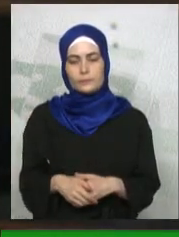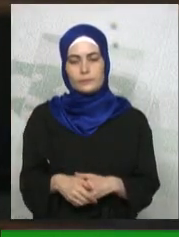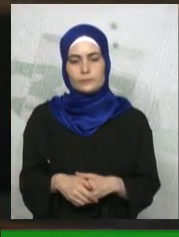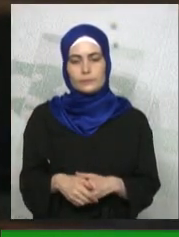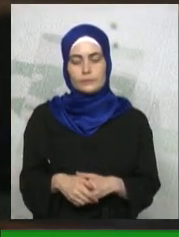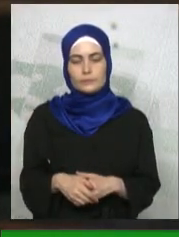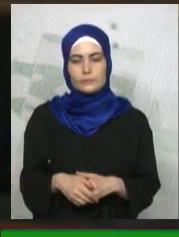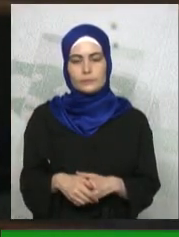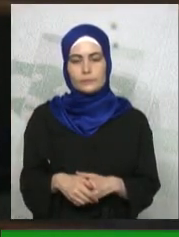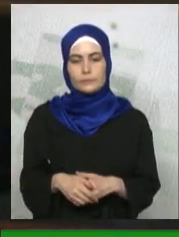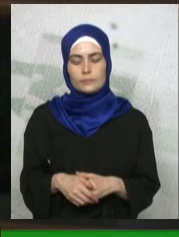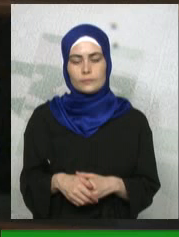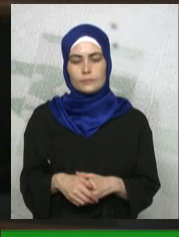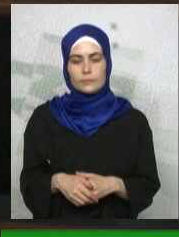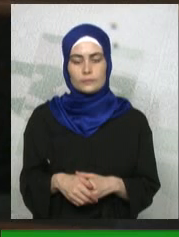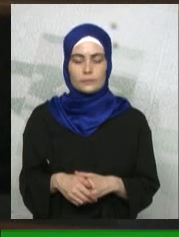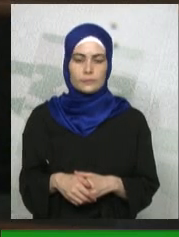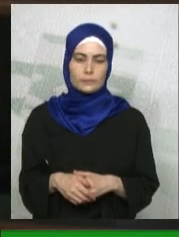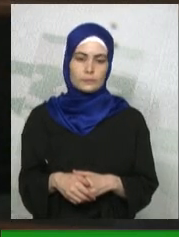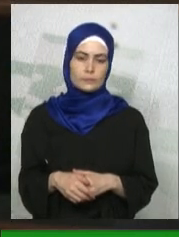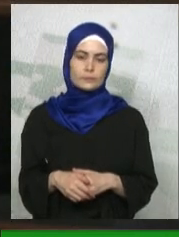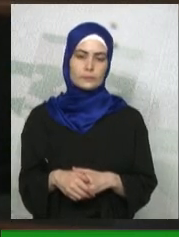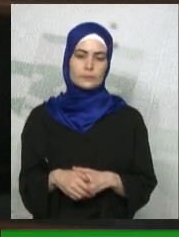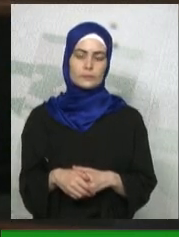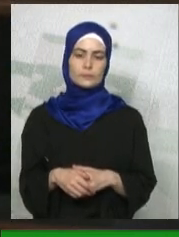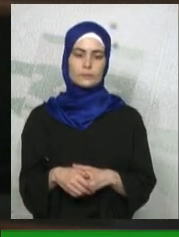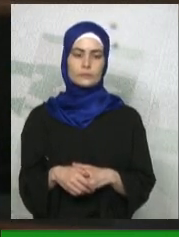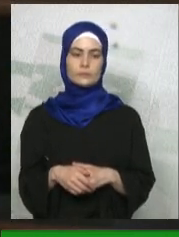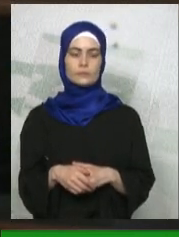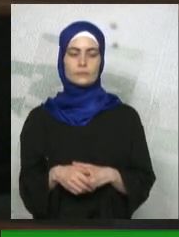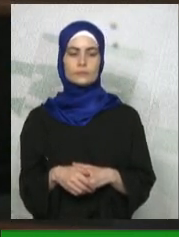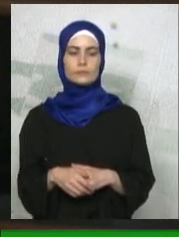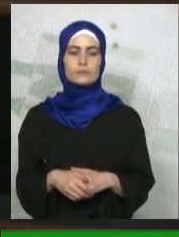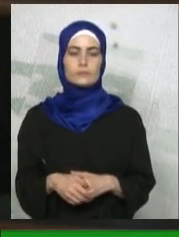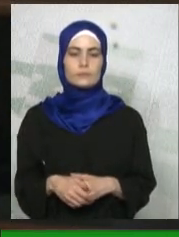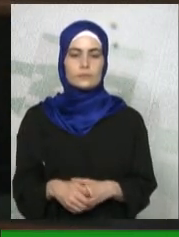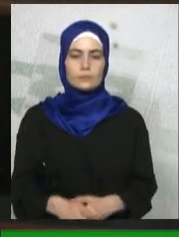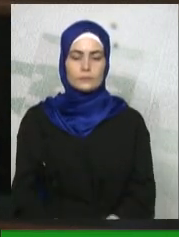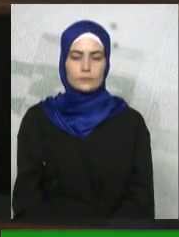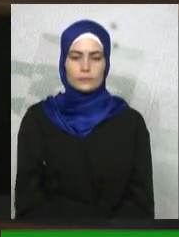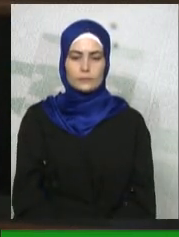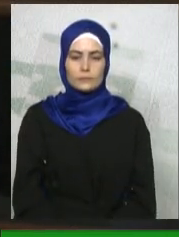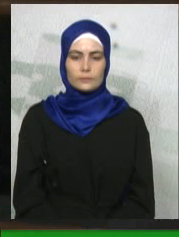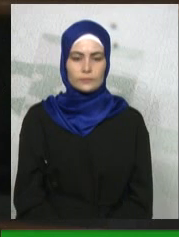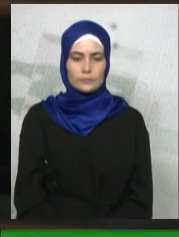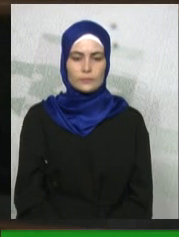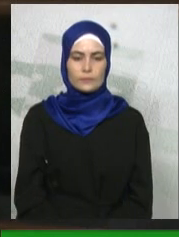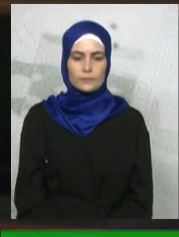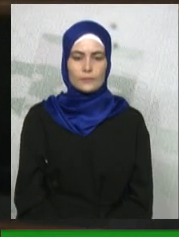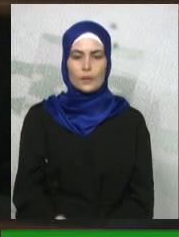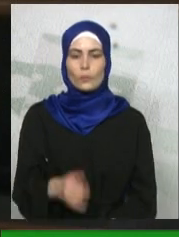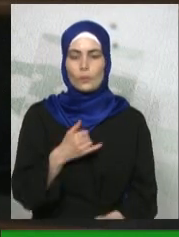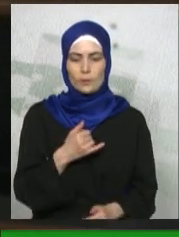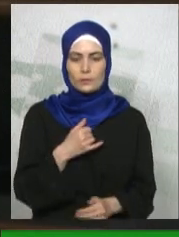и по которому мы сейчас обсуждаем, дом, во-первых, в нашей организации нет ни проектно-сметной